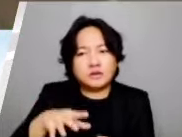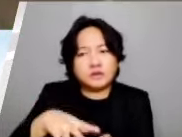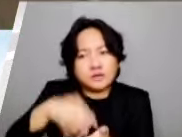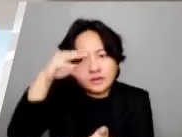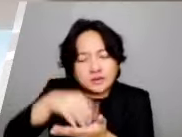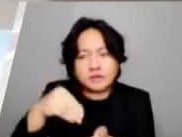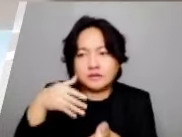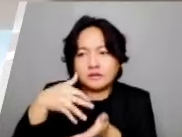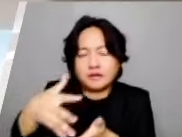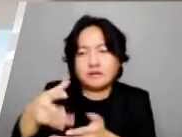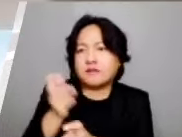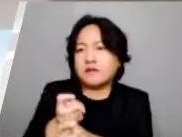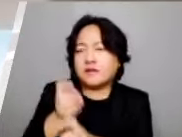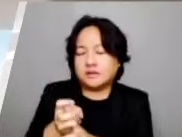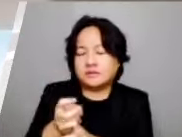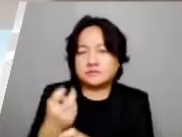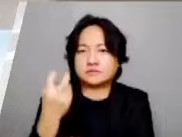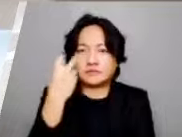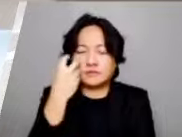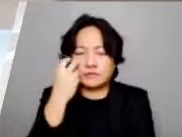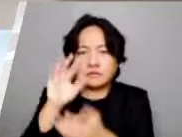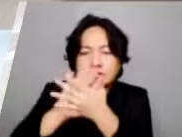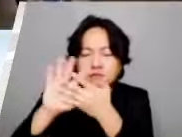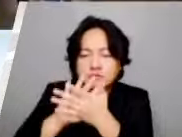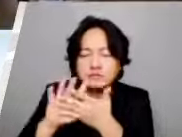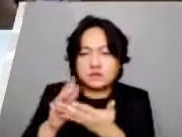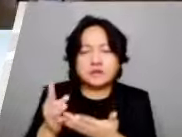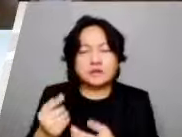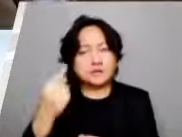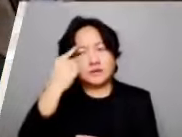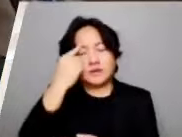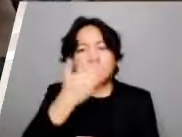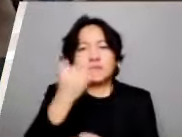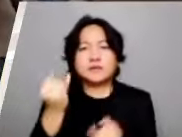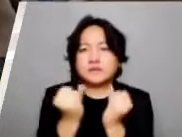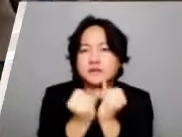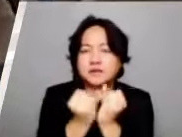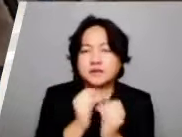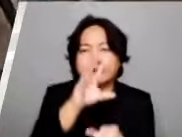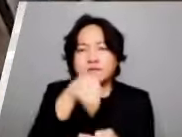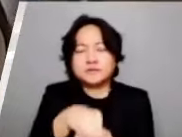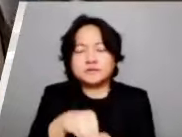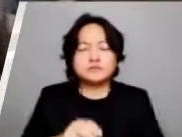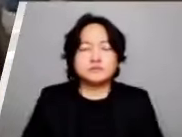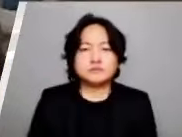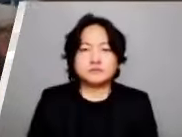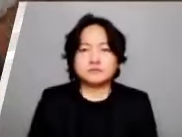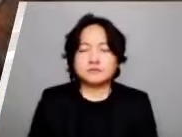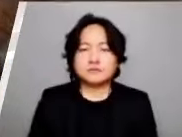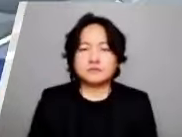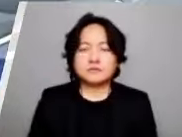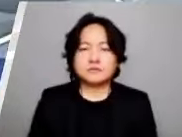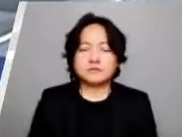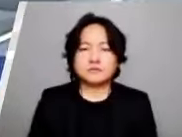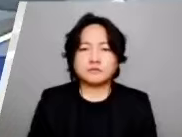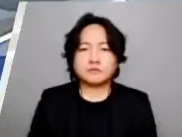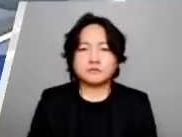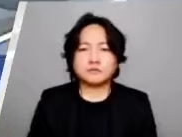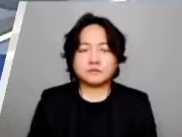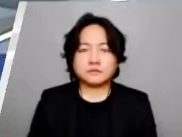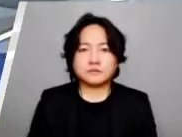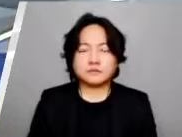ding maisama ang dental services sa PhilHealth packages. Primary care, pagdating po doon sa ating